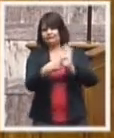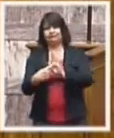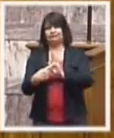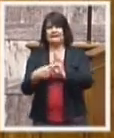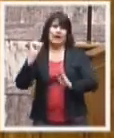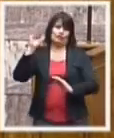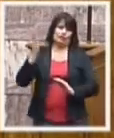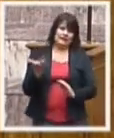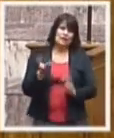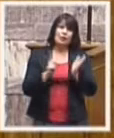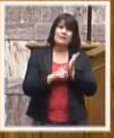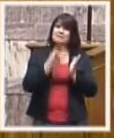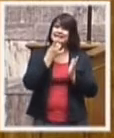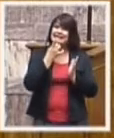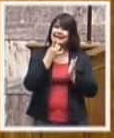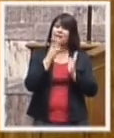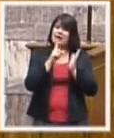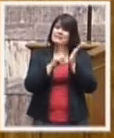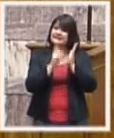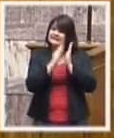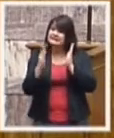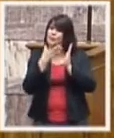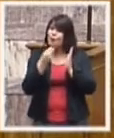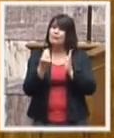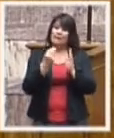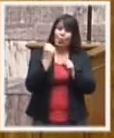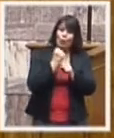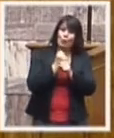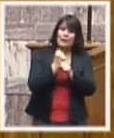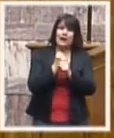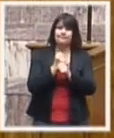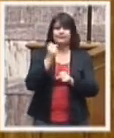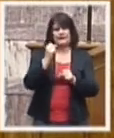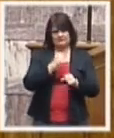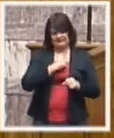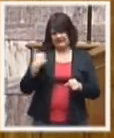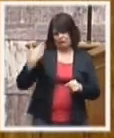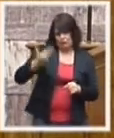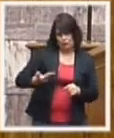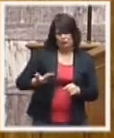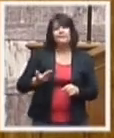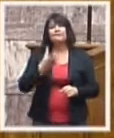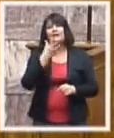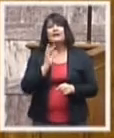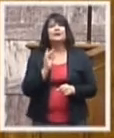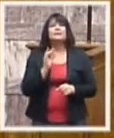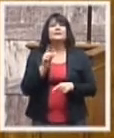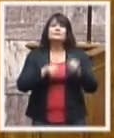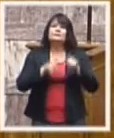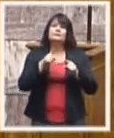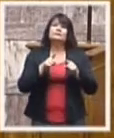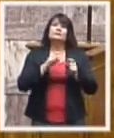σχέδιο και κυρίως σκληρή συστηματική δουλειά. Πιστεύω πως ο ελληνικός τουρισμός πλήττεται τα τελευταία χρόνια από την υπουσία συντονισμένων